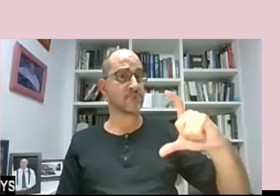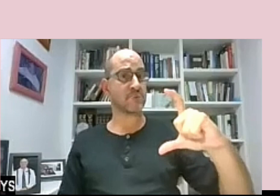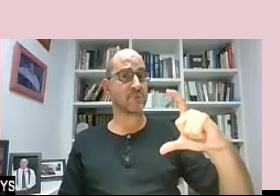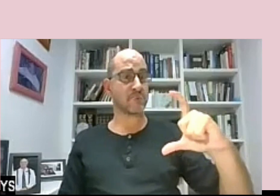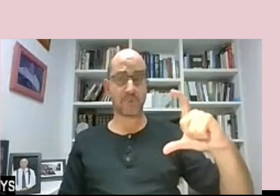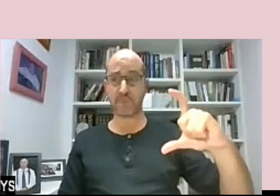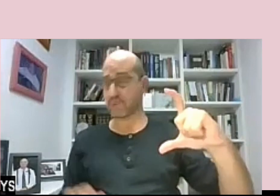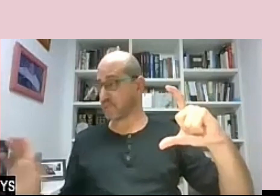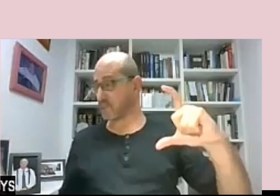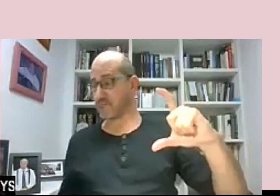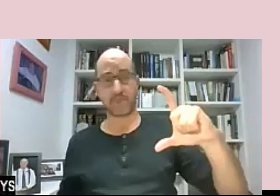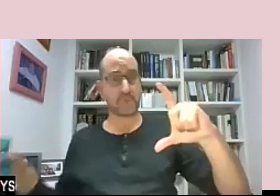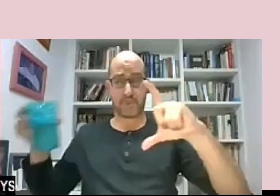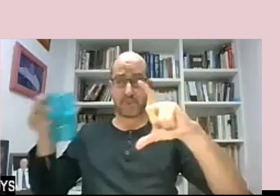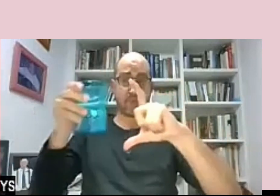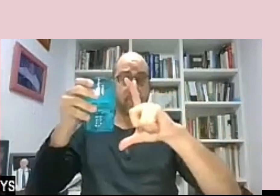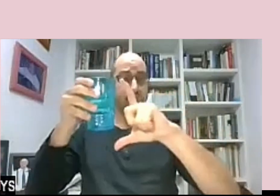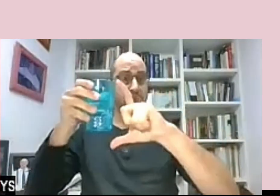כוס,